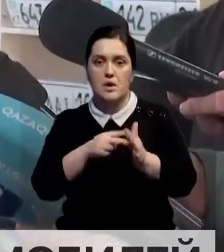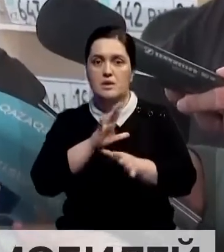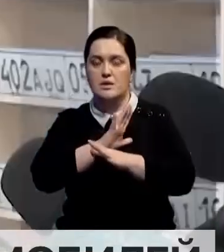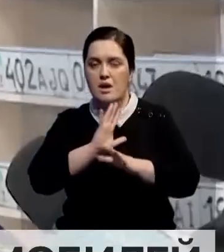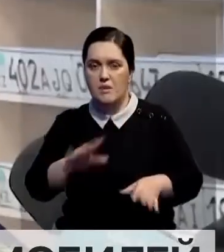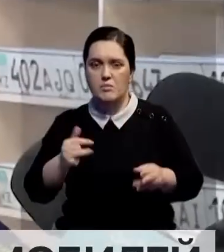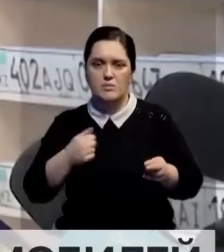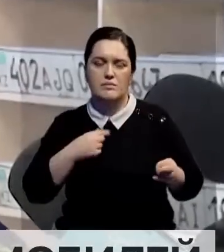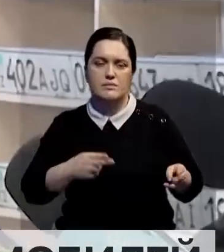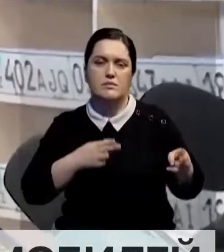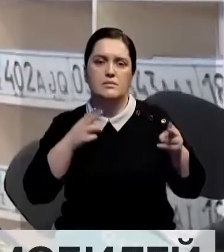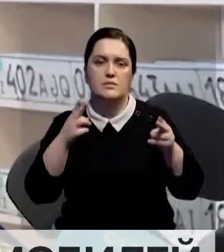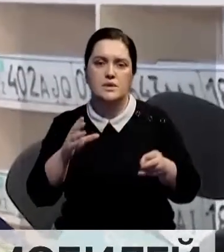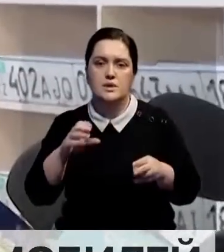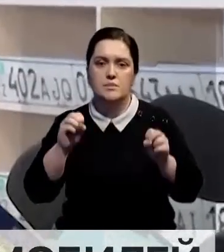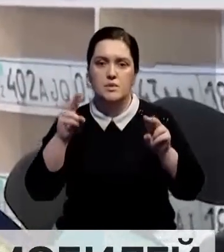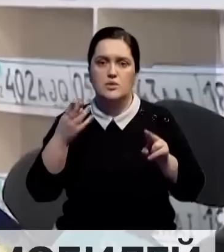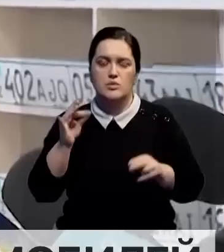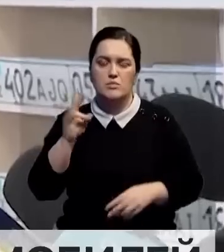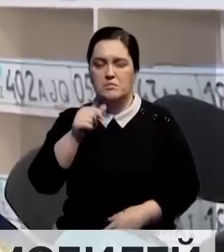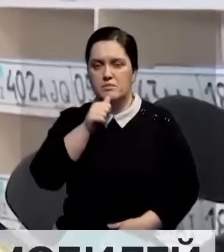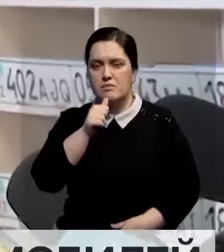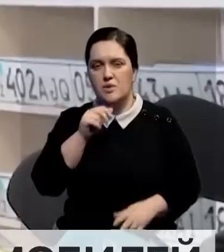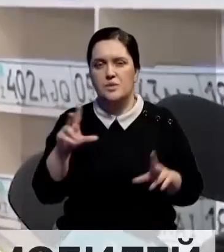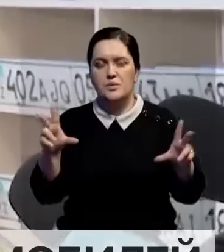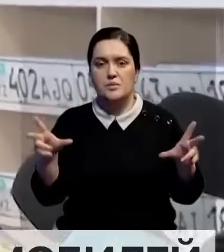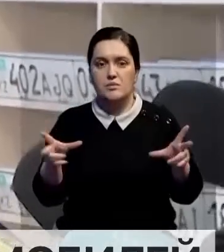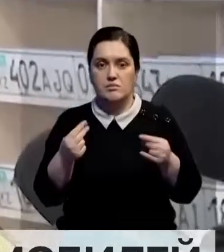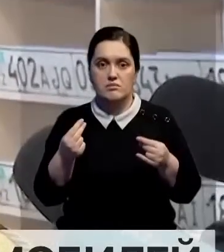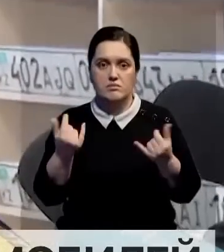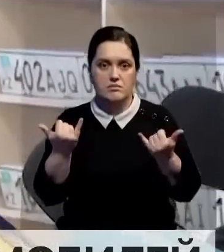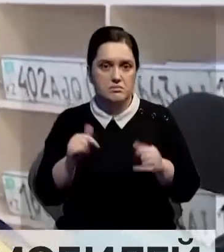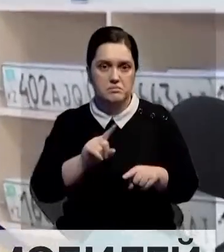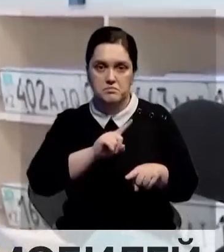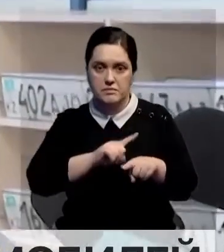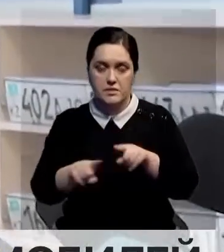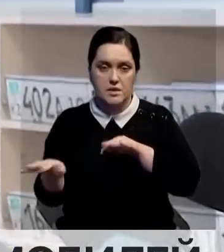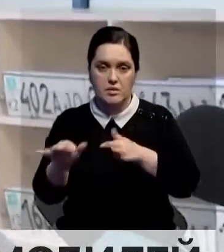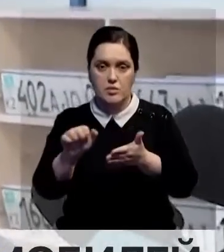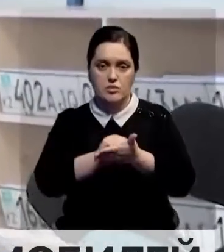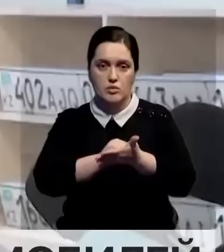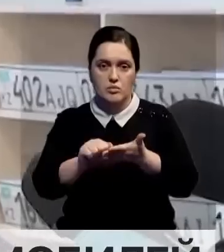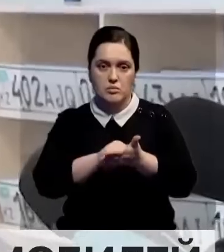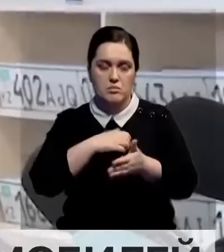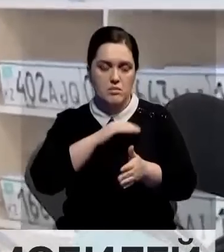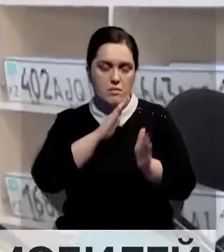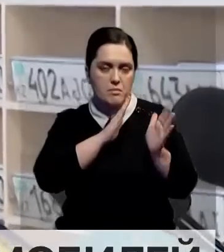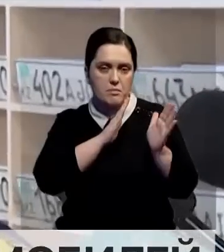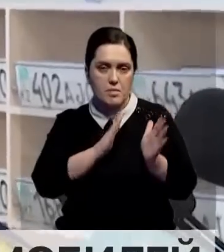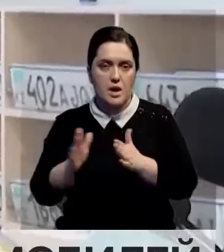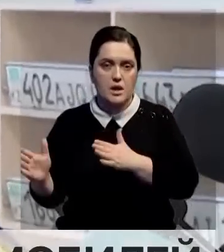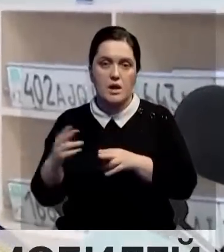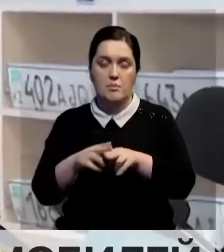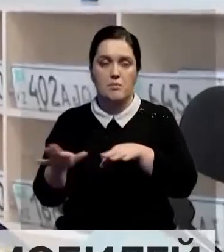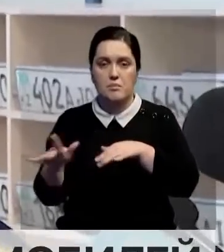в специализированный ЦОН, но потом решил попытать удачу. На удивление, все прошло быстро. Все документы у меня оказались в порядке.